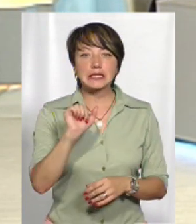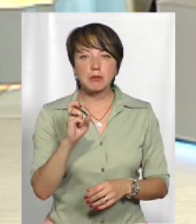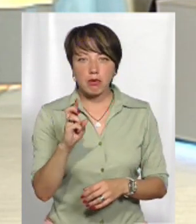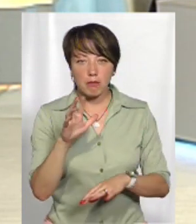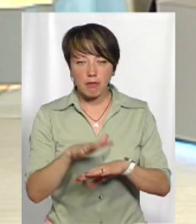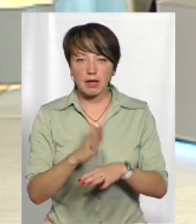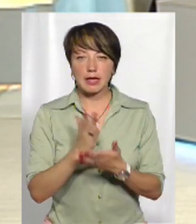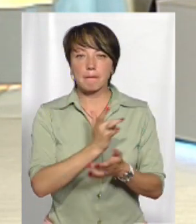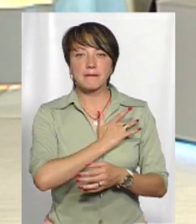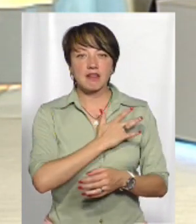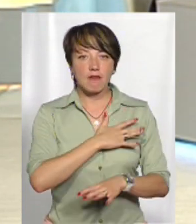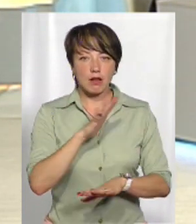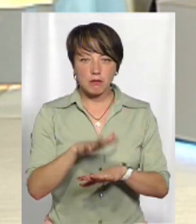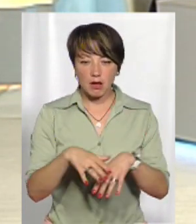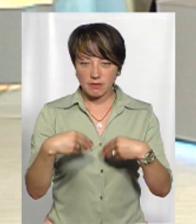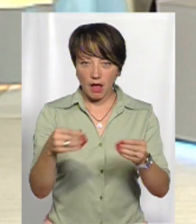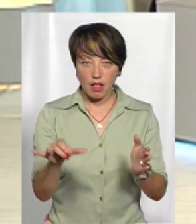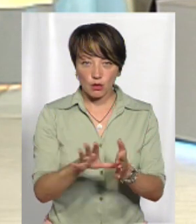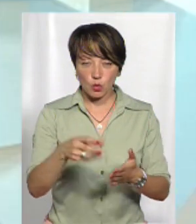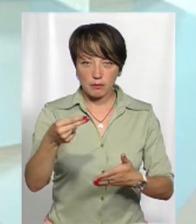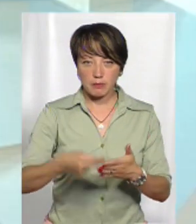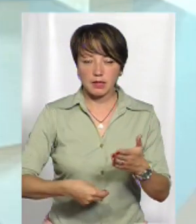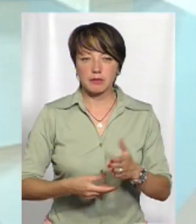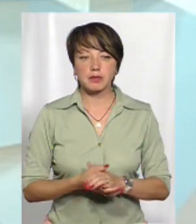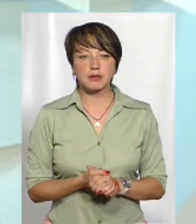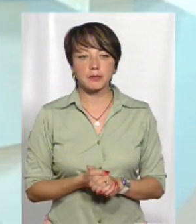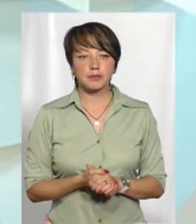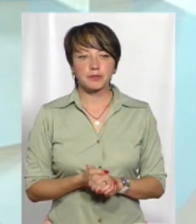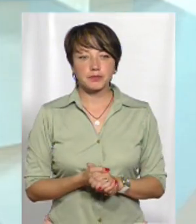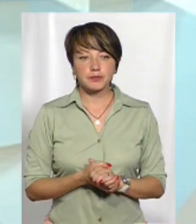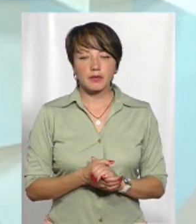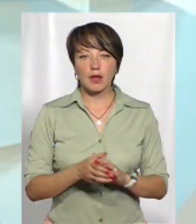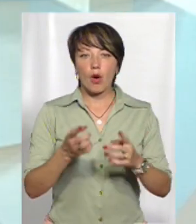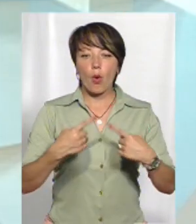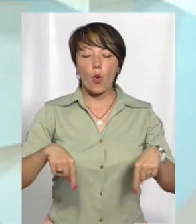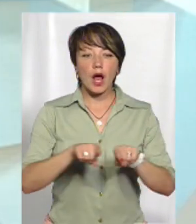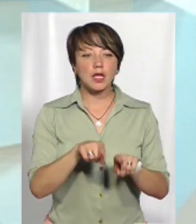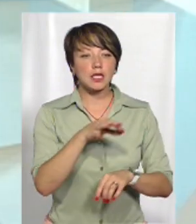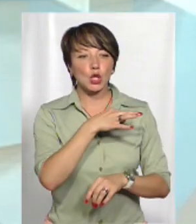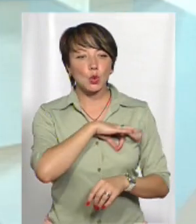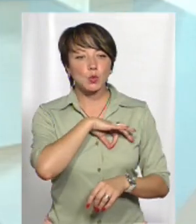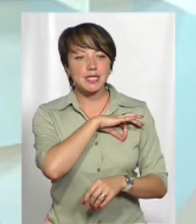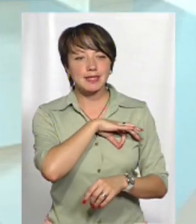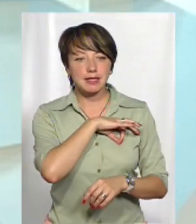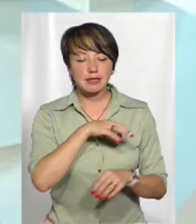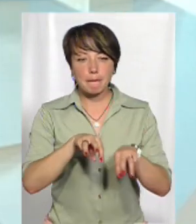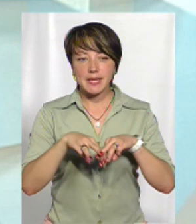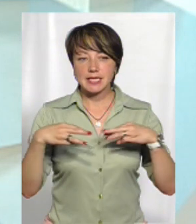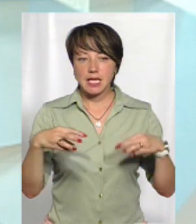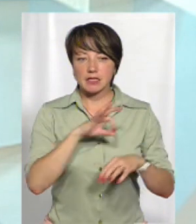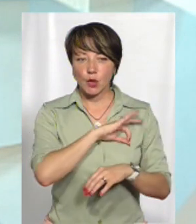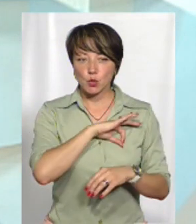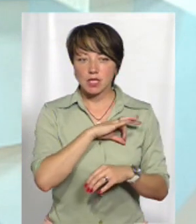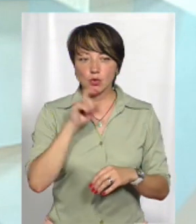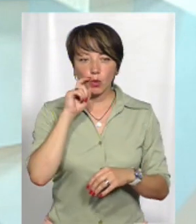Укрсибанку, є Приватбанк, має можливість видати електронний цифровий ключ. Органи юстиції, Міністерства